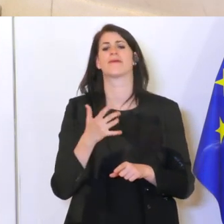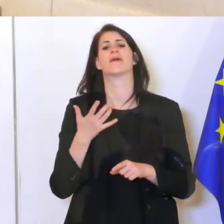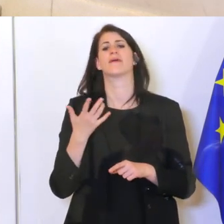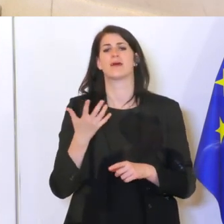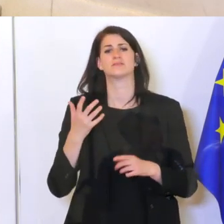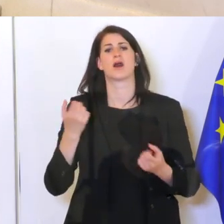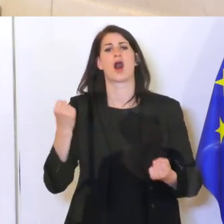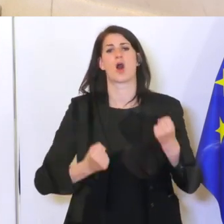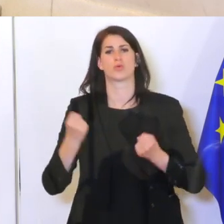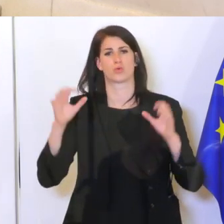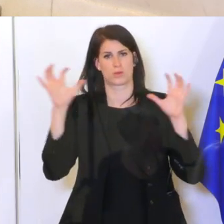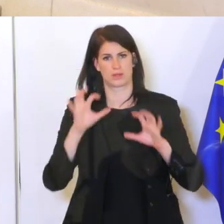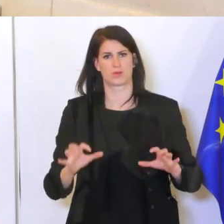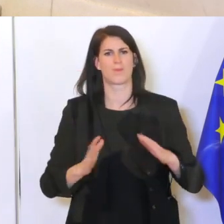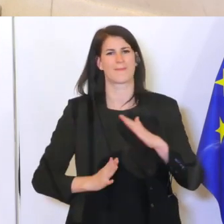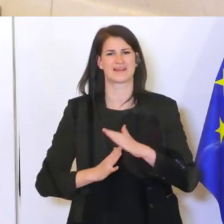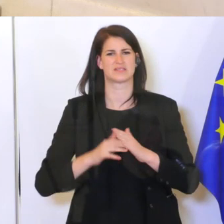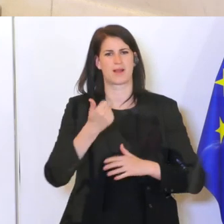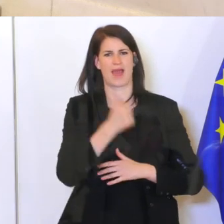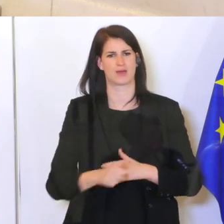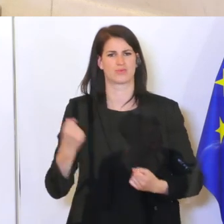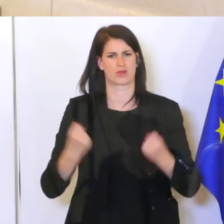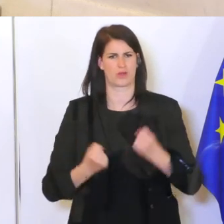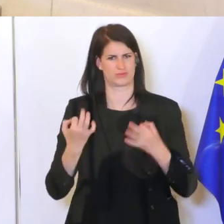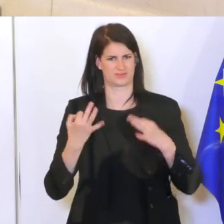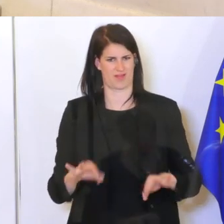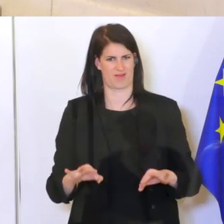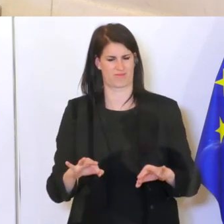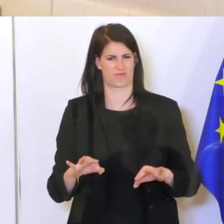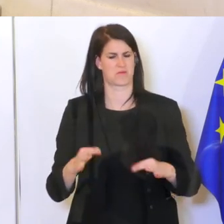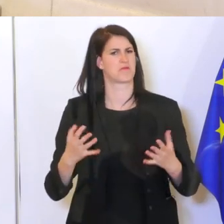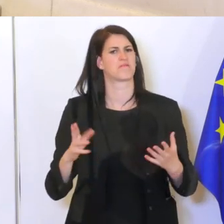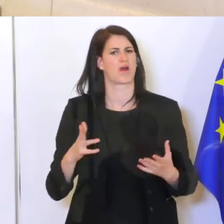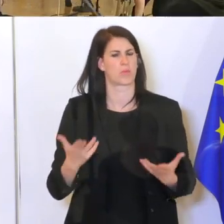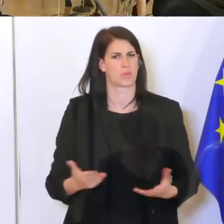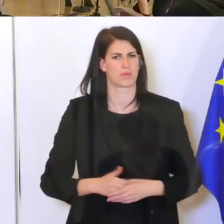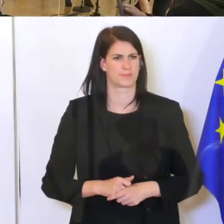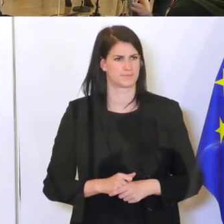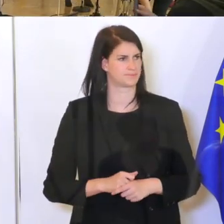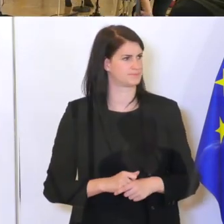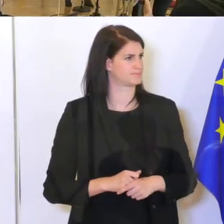dürfen. Stimmt das und auf welcher Grundlage wäre diese Entscheidung getroffen worden?